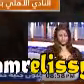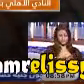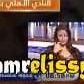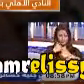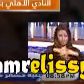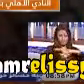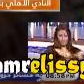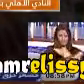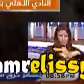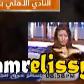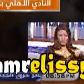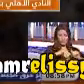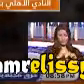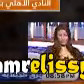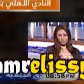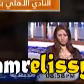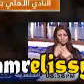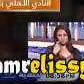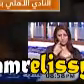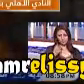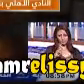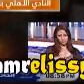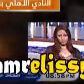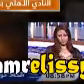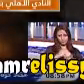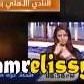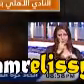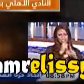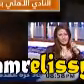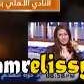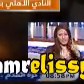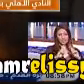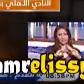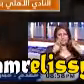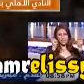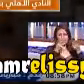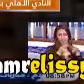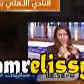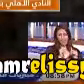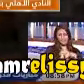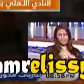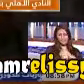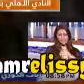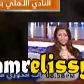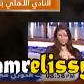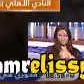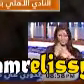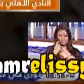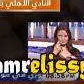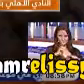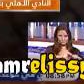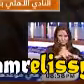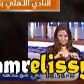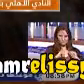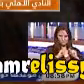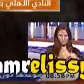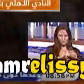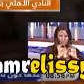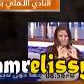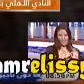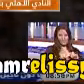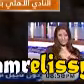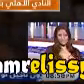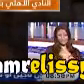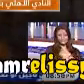الشارع وايضا قام النائب العام لنيابات وسط القاهره على راس فريق ب تفقد